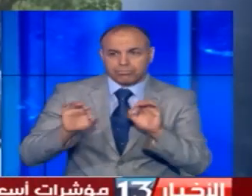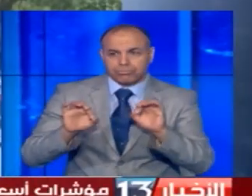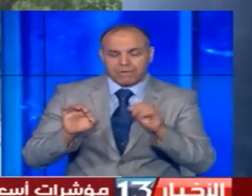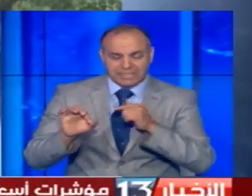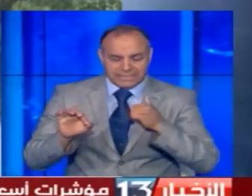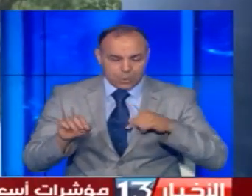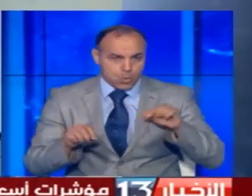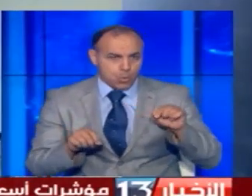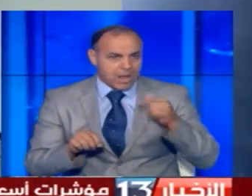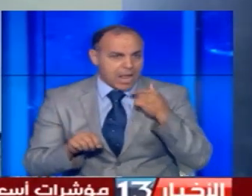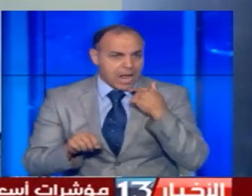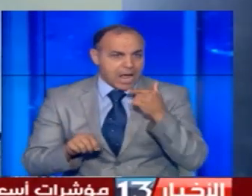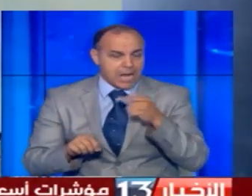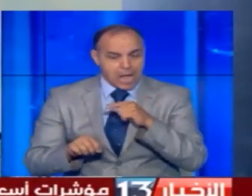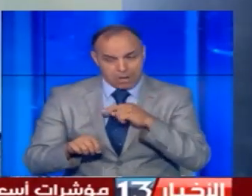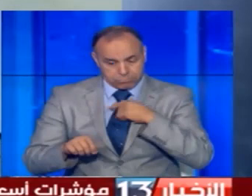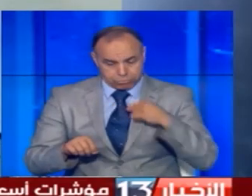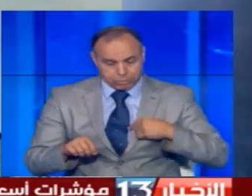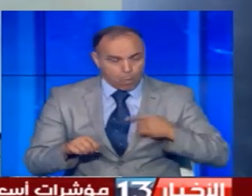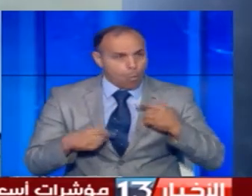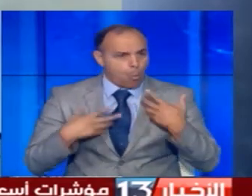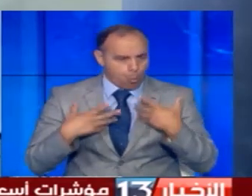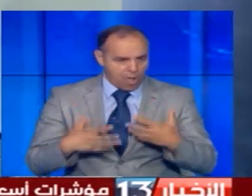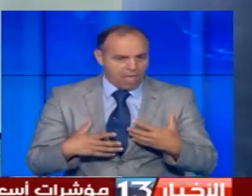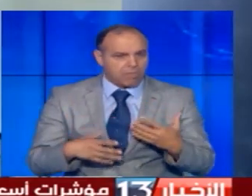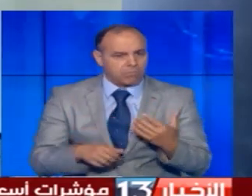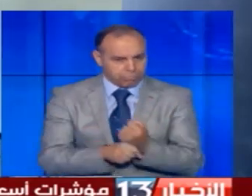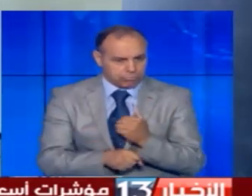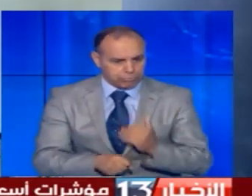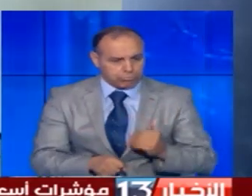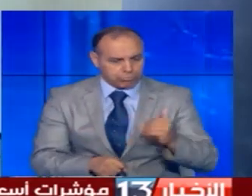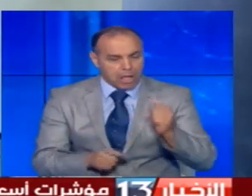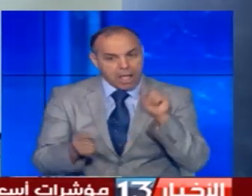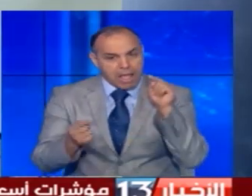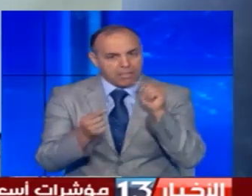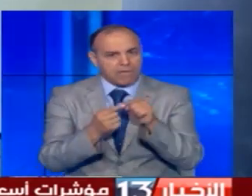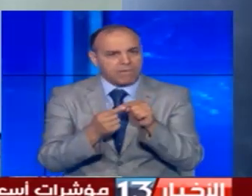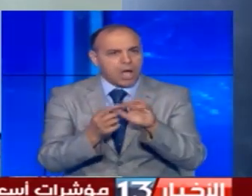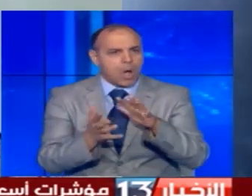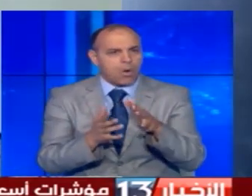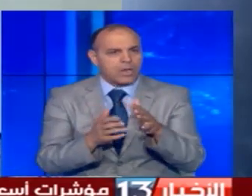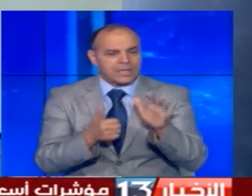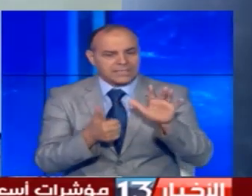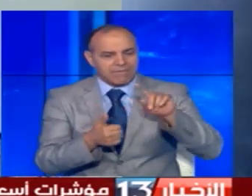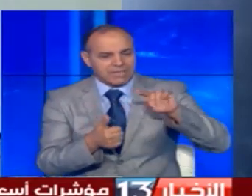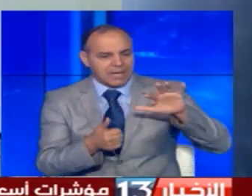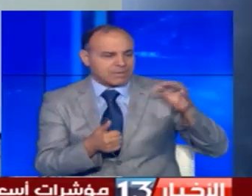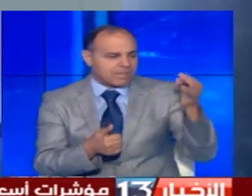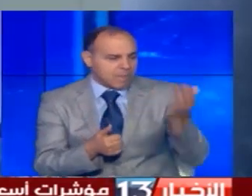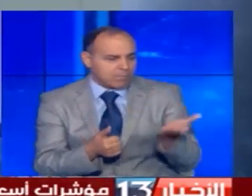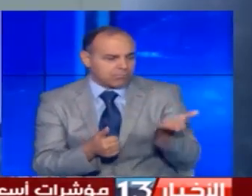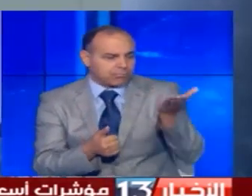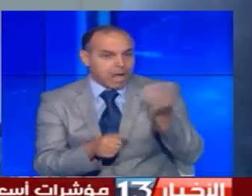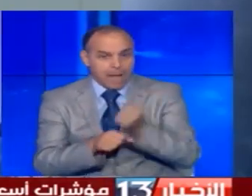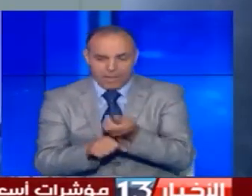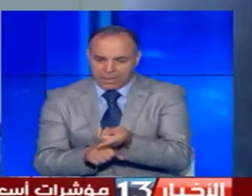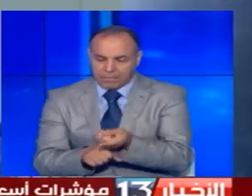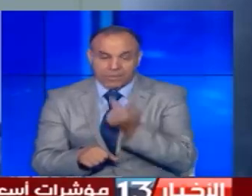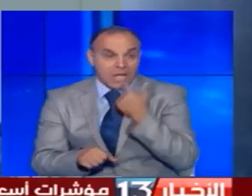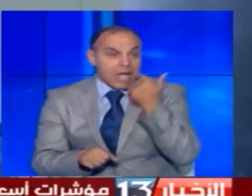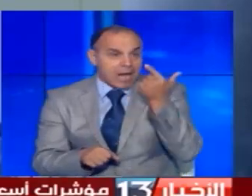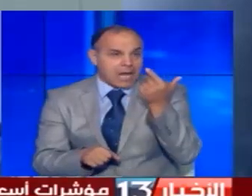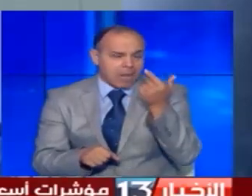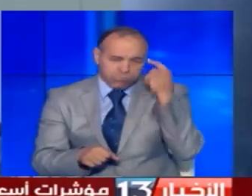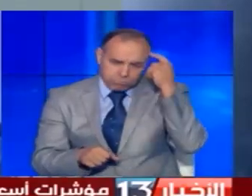اليوم ان بكين ما زلت واثق من تحقيق النمو المستهدف عندها وليست فاصل خمسه بالمائه هذا العام رغم